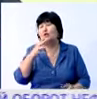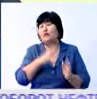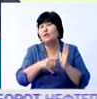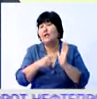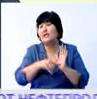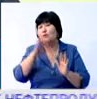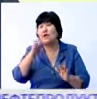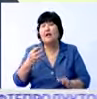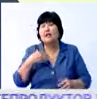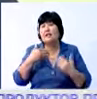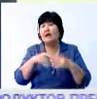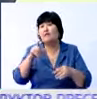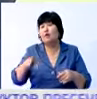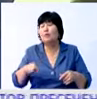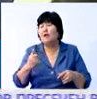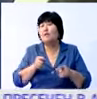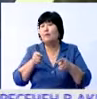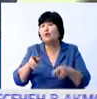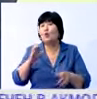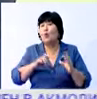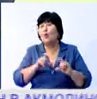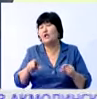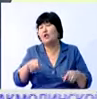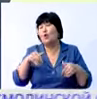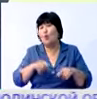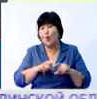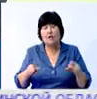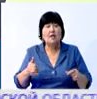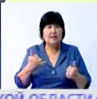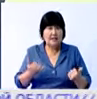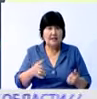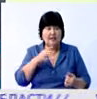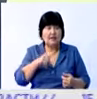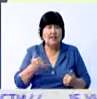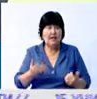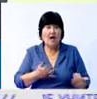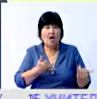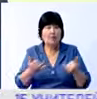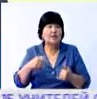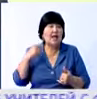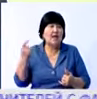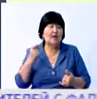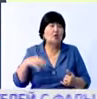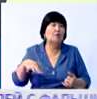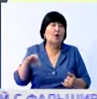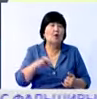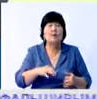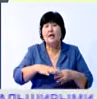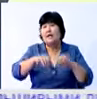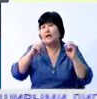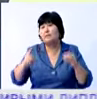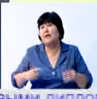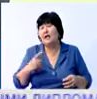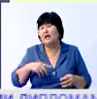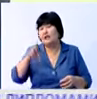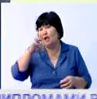процентов кандинский выпускников поступают в университеты и колледжи в настоящее время для обеспечения экономики области квалифицированными кадрами